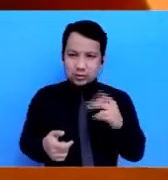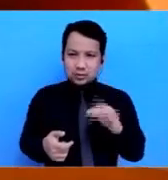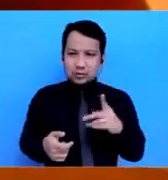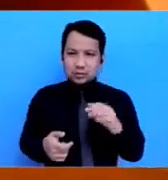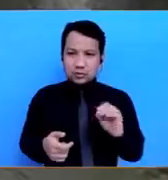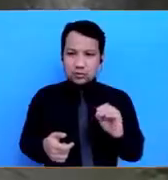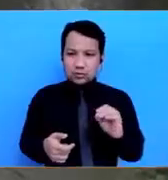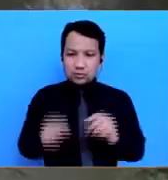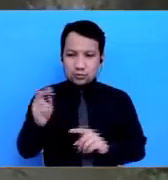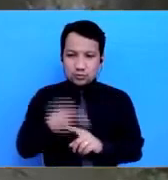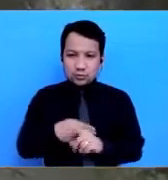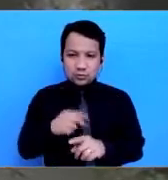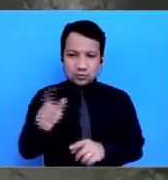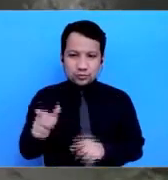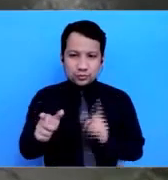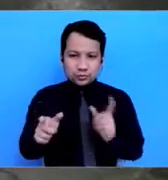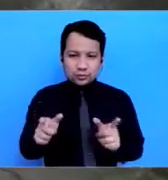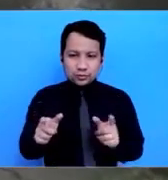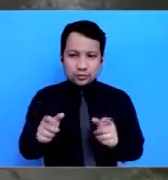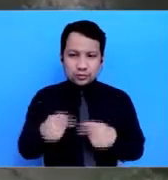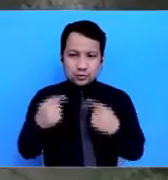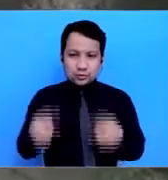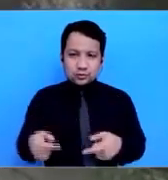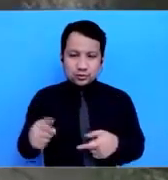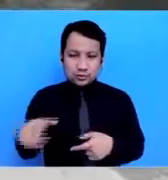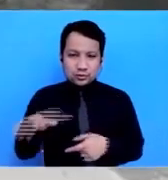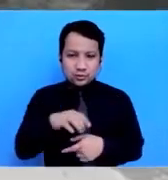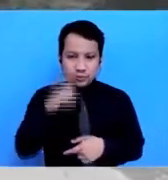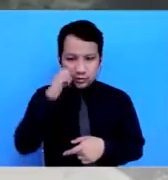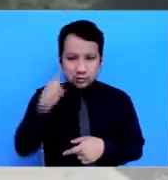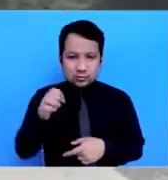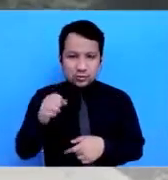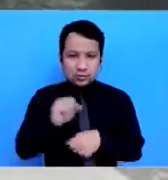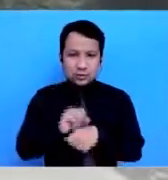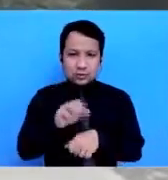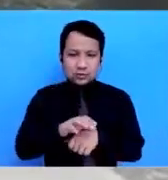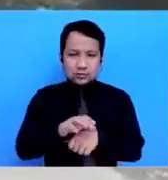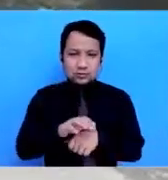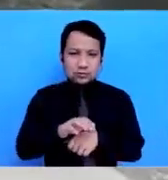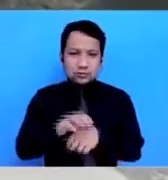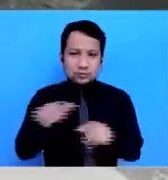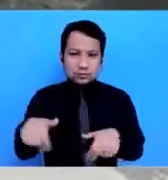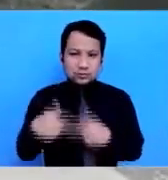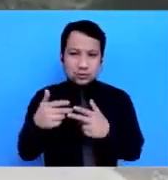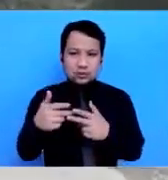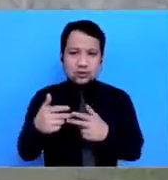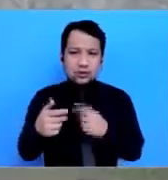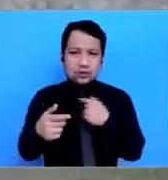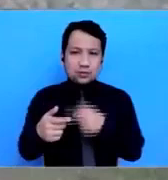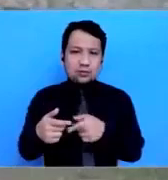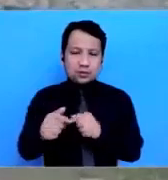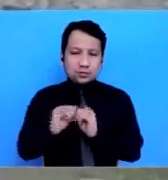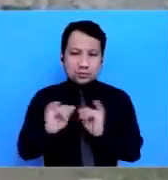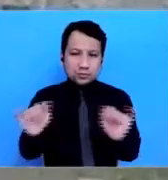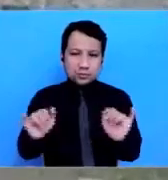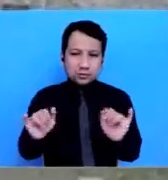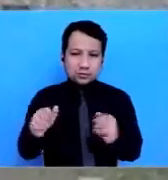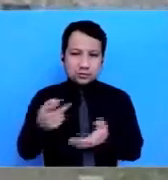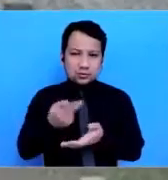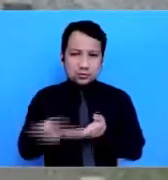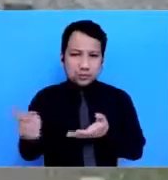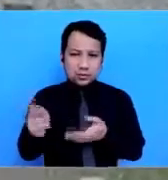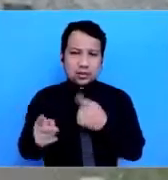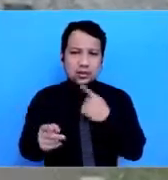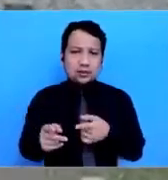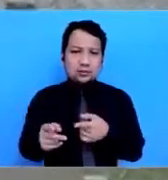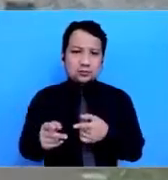November 2020, lumaban daw ang grupo nina Evert at Kiko sa Santa Cruz, Laguna Arena. Yun nga lang, magkakasunod ang talo ng mga panabong nila.